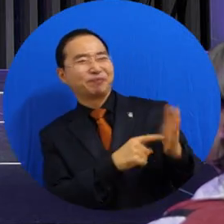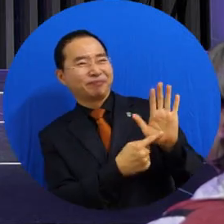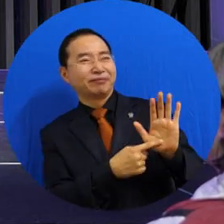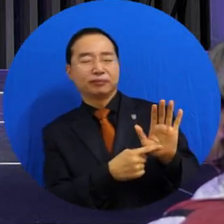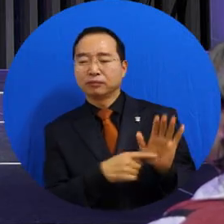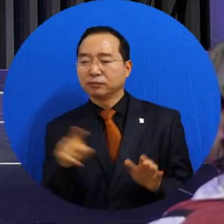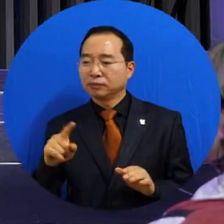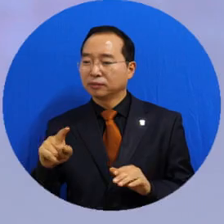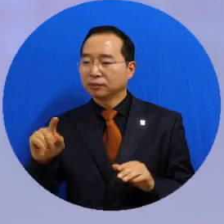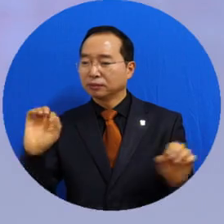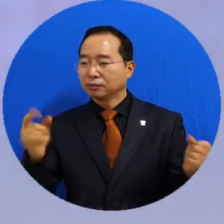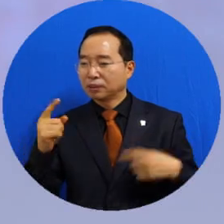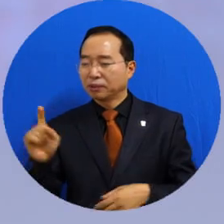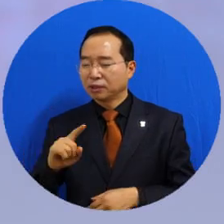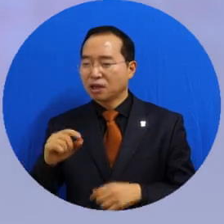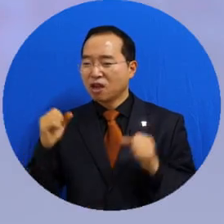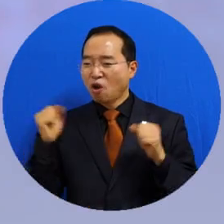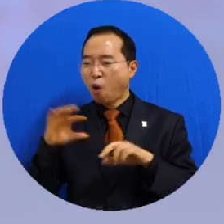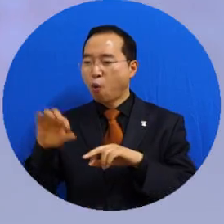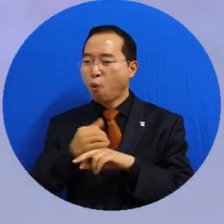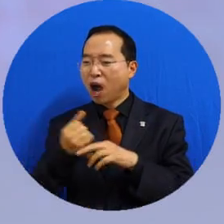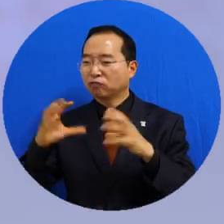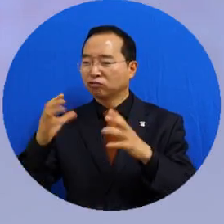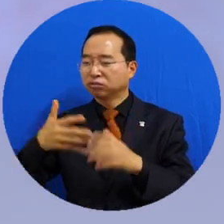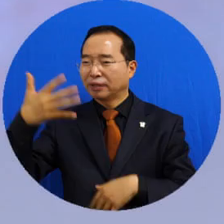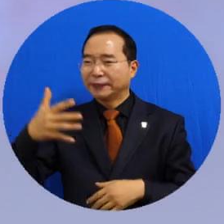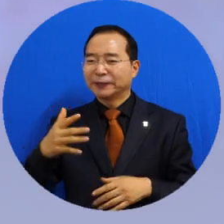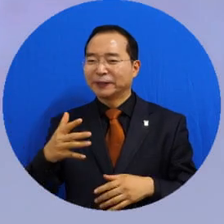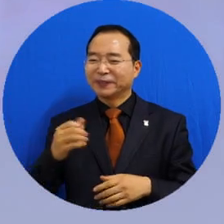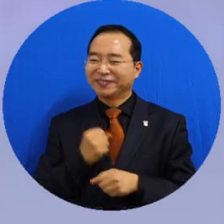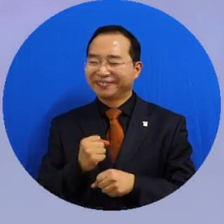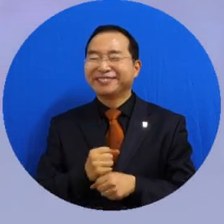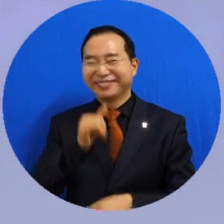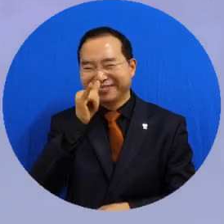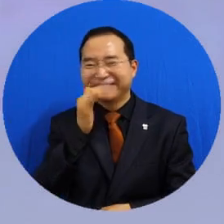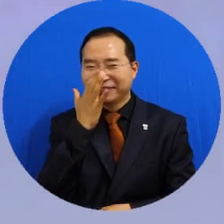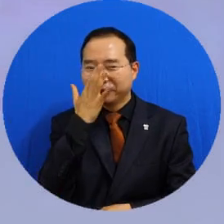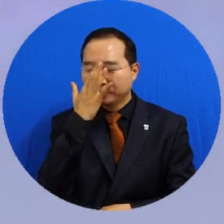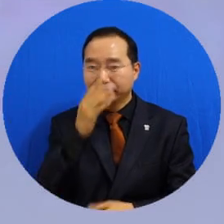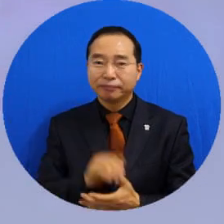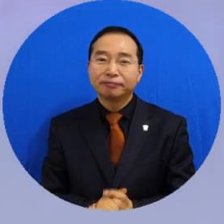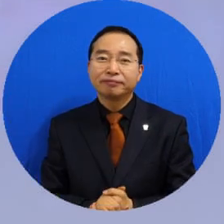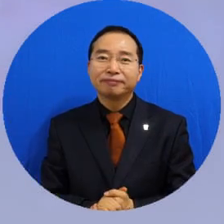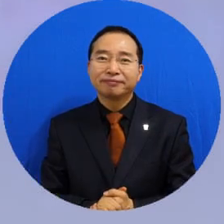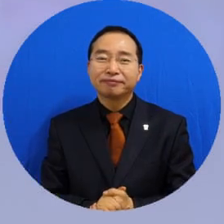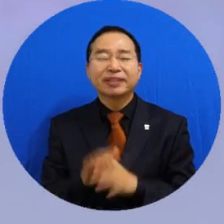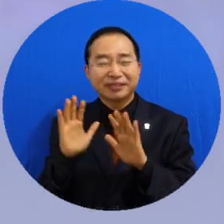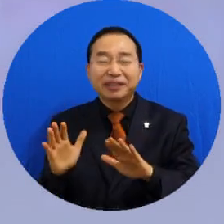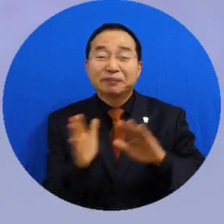반 농담이고요. 사실 포기하고 싶었던 적은 한 번도 없었어요. 왜냐면은